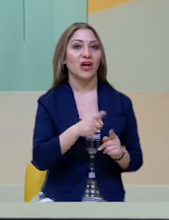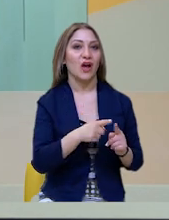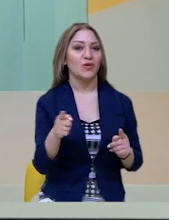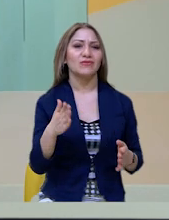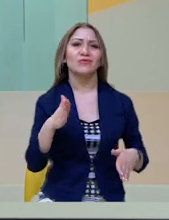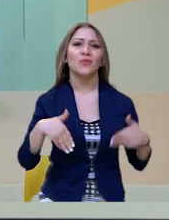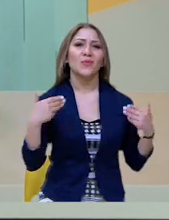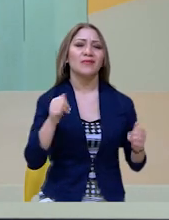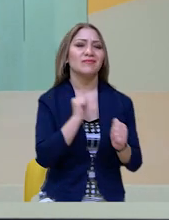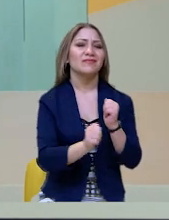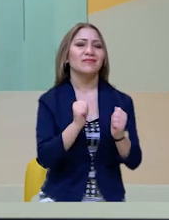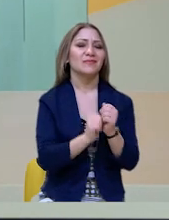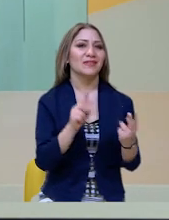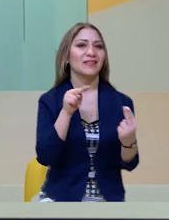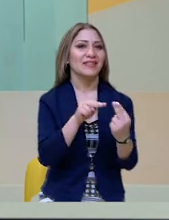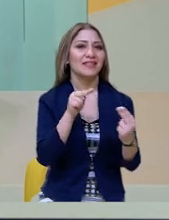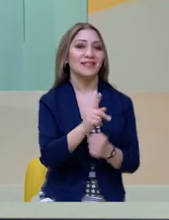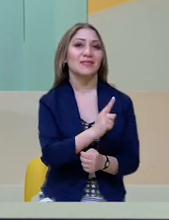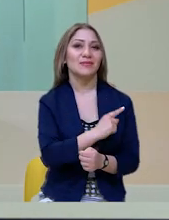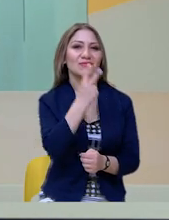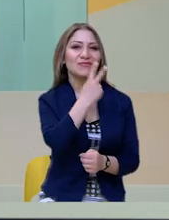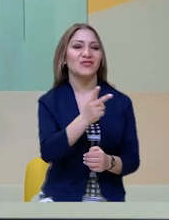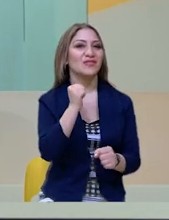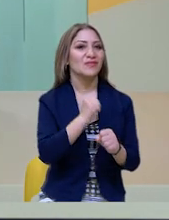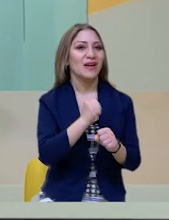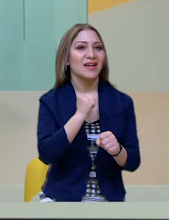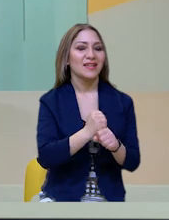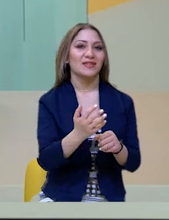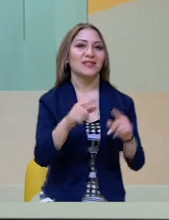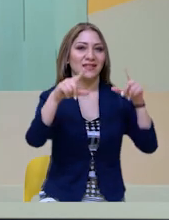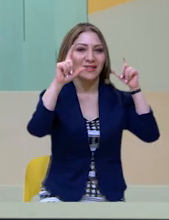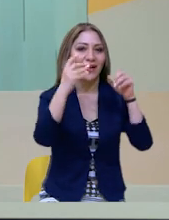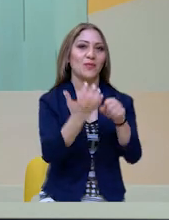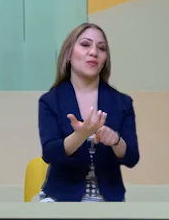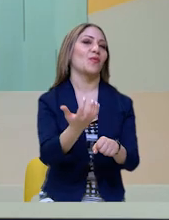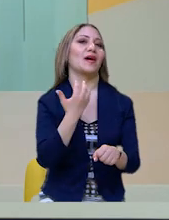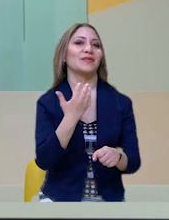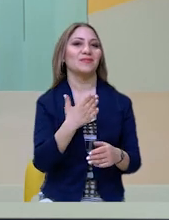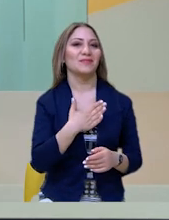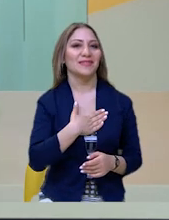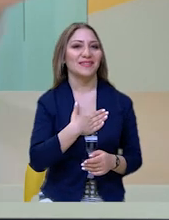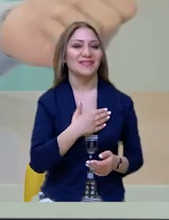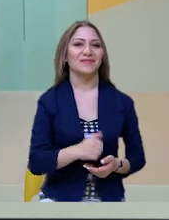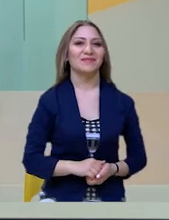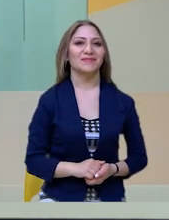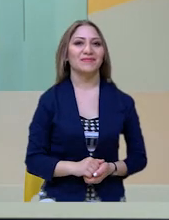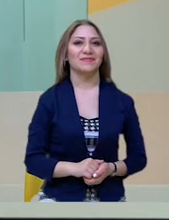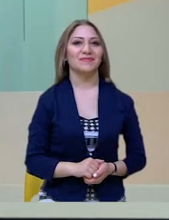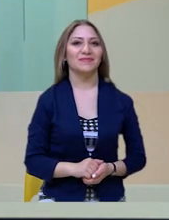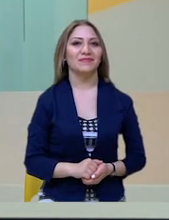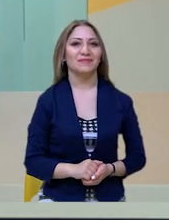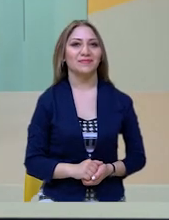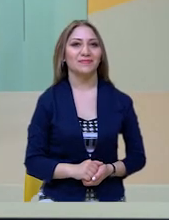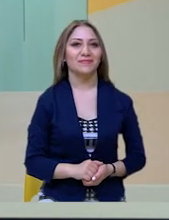ամեն անգամ տեսնել, ես սպասում եմ և նայում եմ, թե ինչպես եք դուք ձեր պատրաստած իրերը, որոնք միասին ենք պատրաստում, ուղարկում մեր Facebook-յան